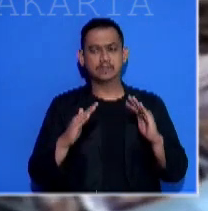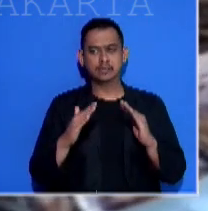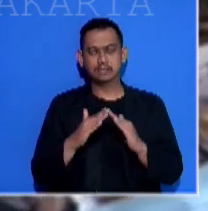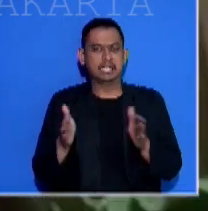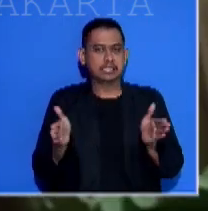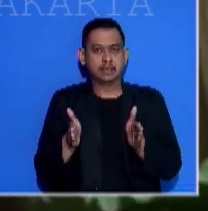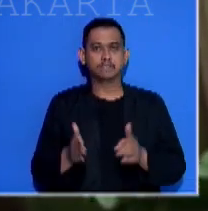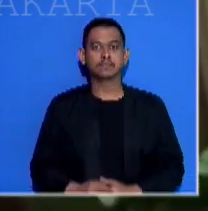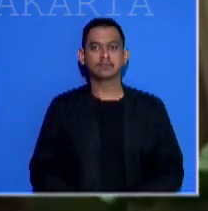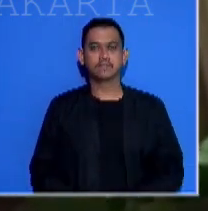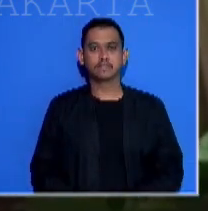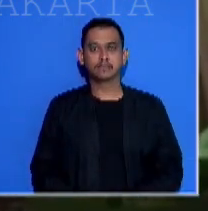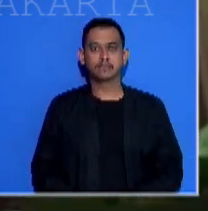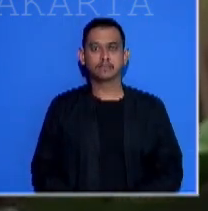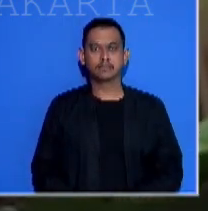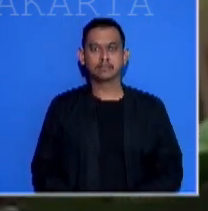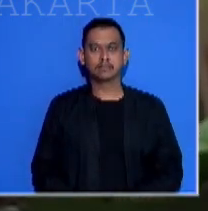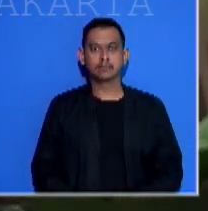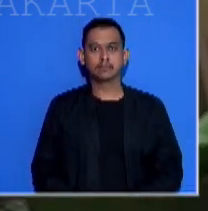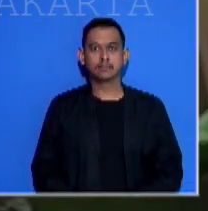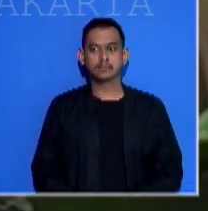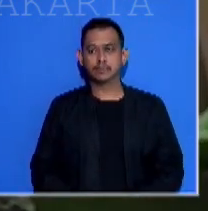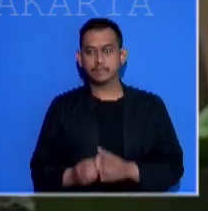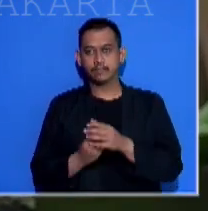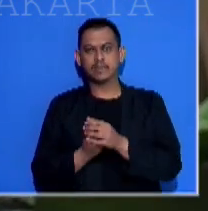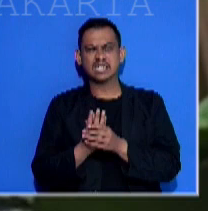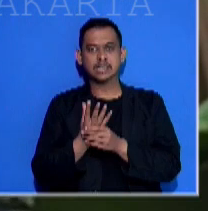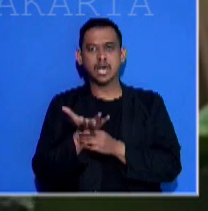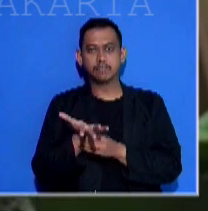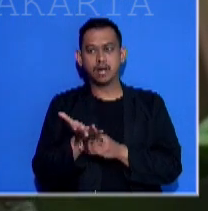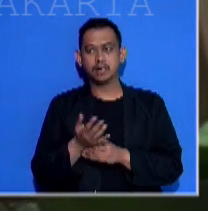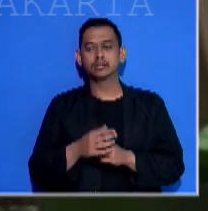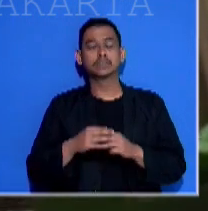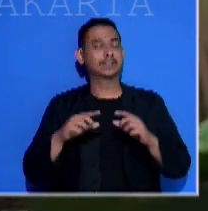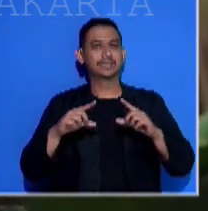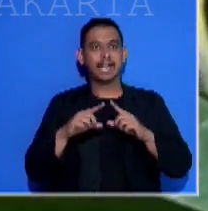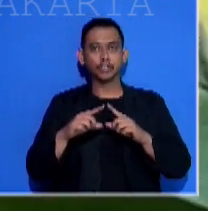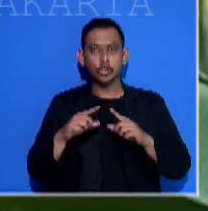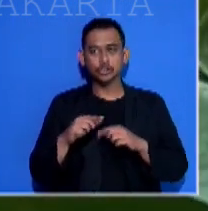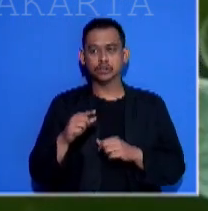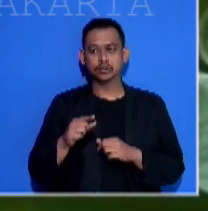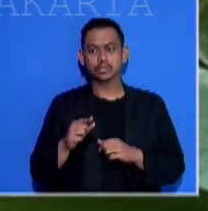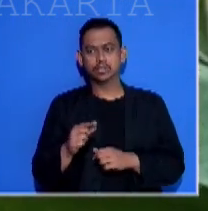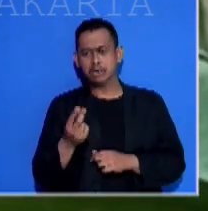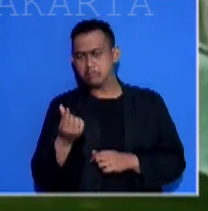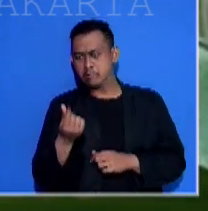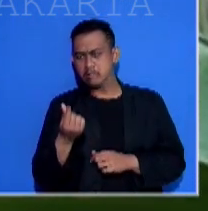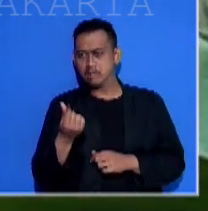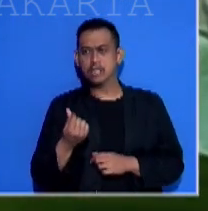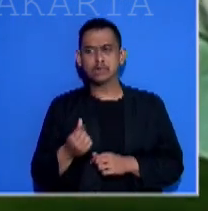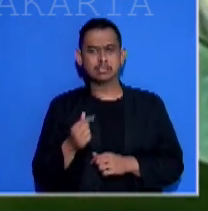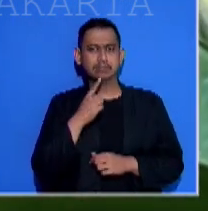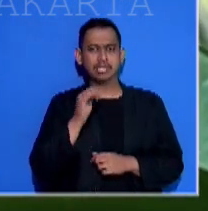Kawuningono bilih sawetawis wekdal kapengker jenis taneman hias mliginipun ingkang jenis antorium, pengaosipun sampun boten tinemu ing